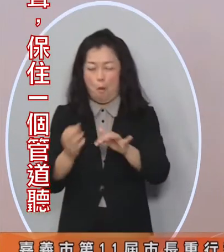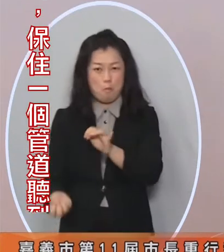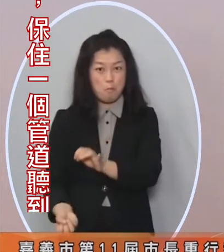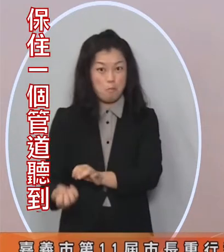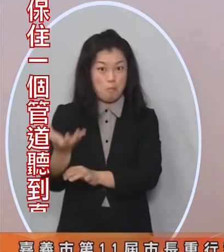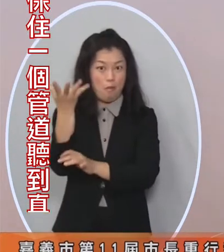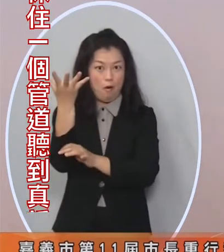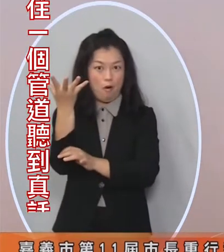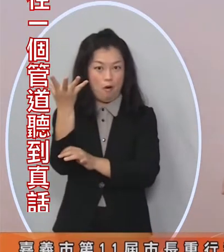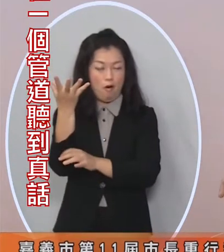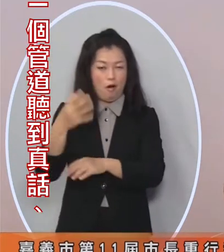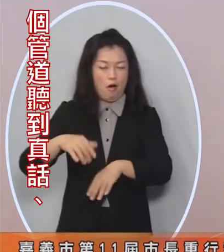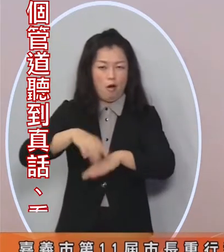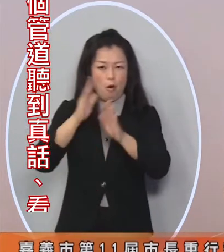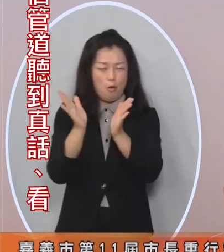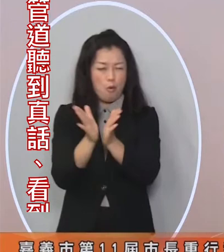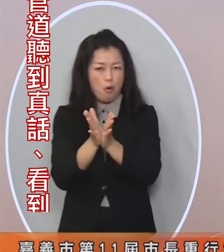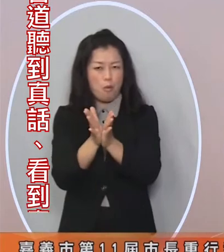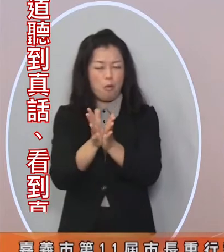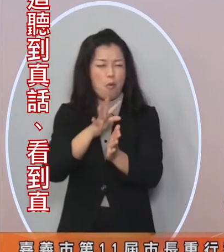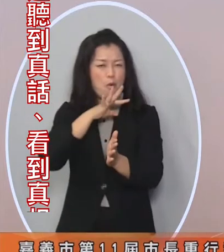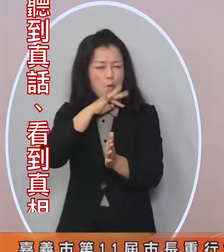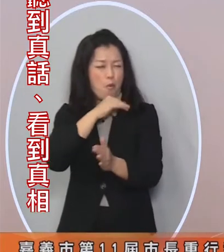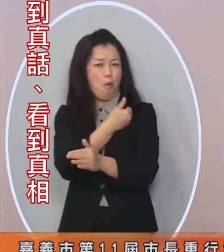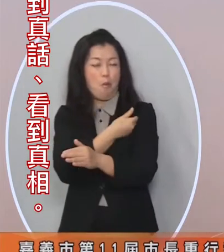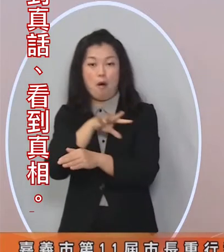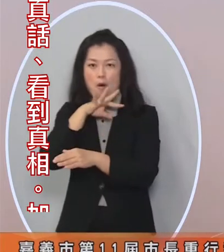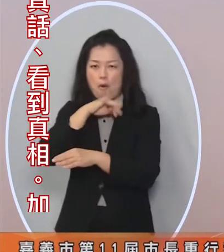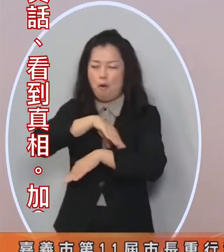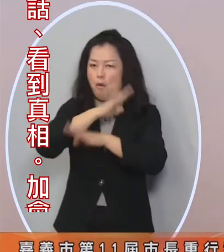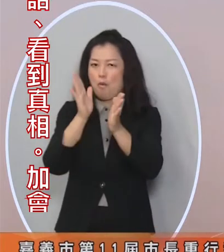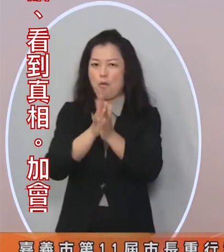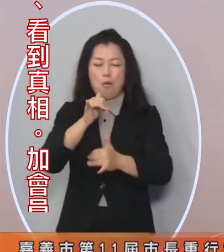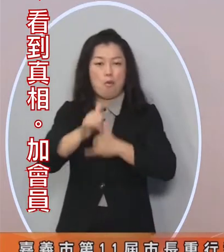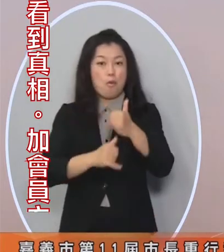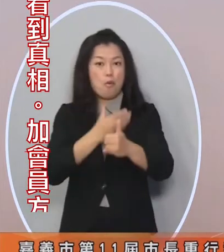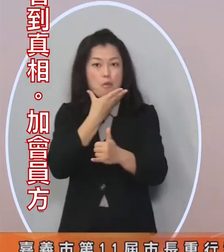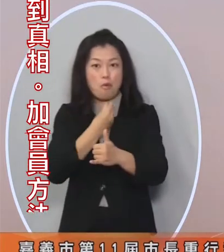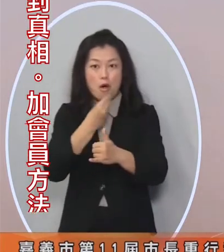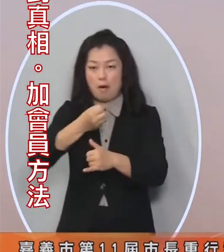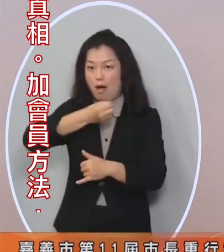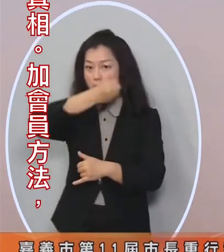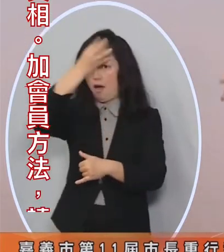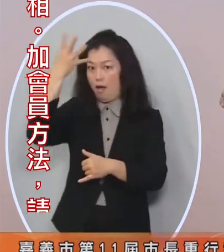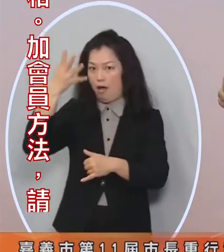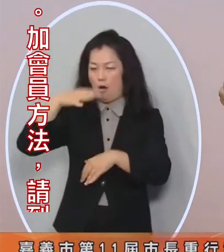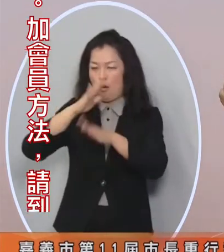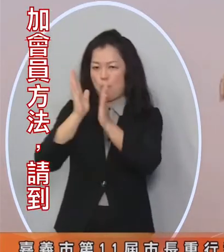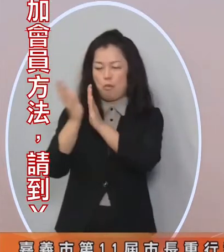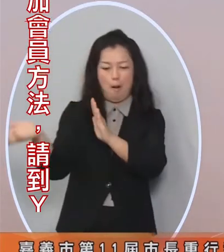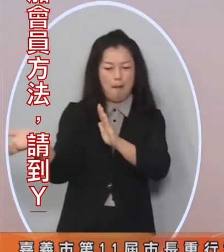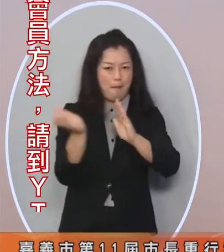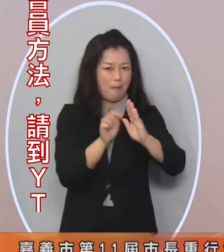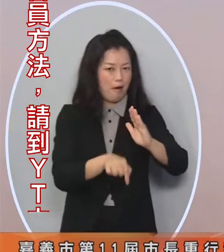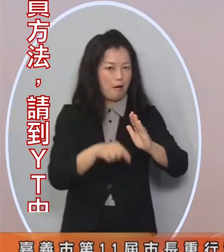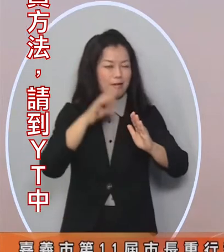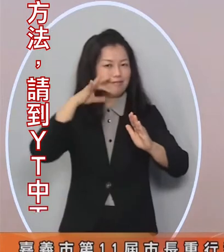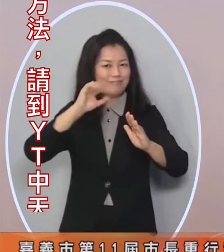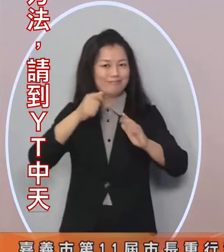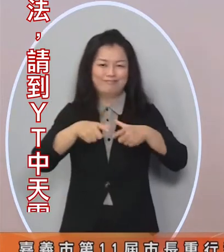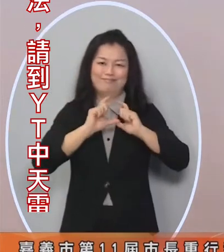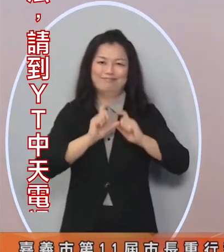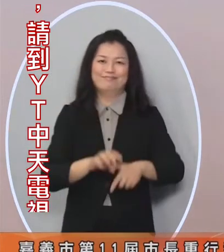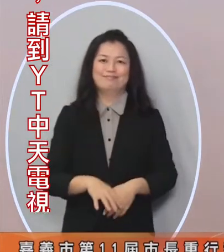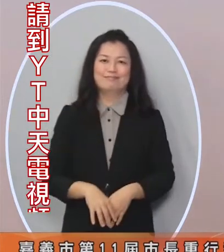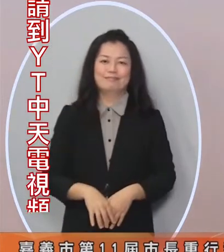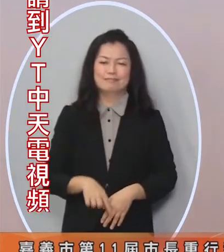全民新生活，然后很重要的年轻人回家等时间。安怎经济大进步呢？我